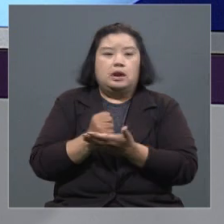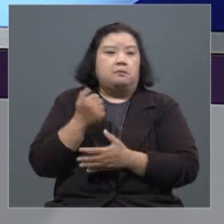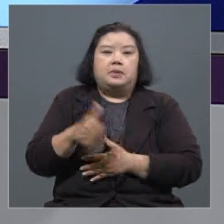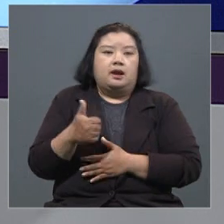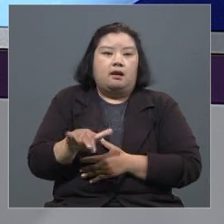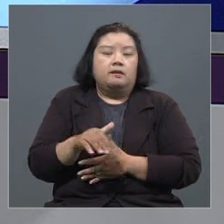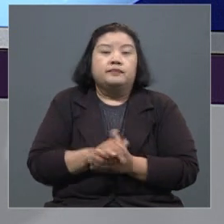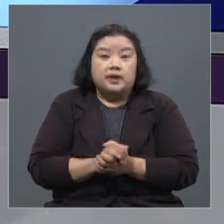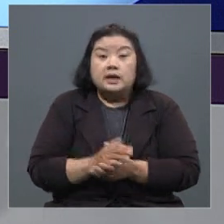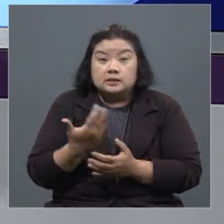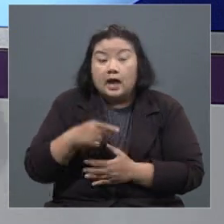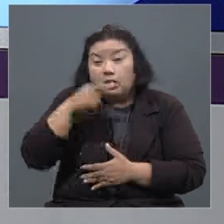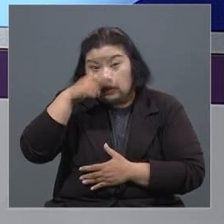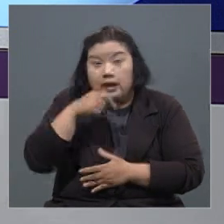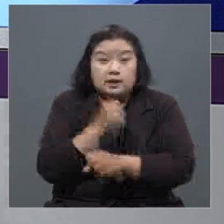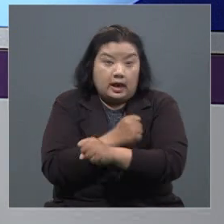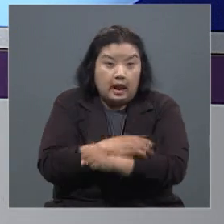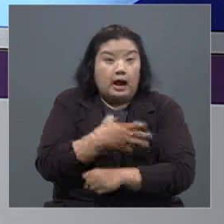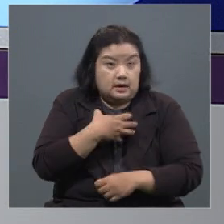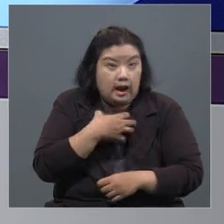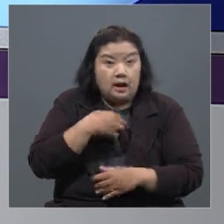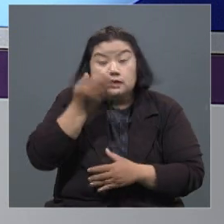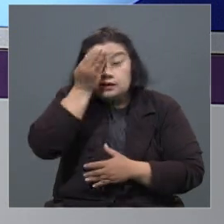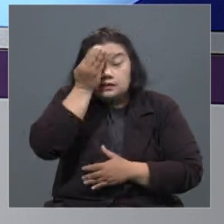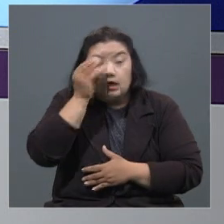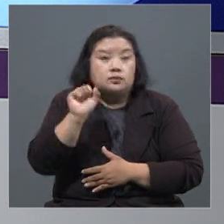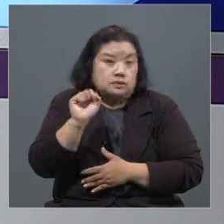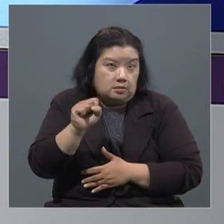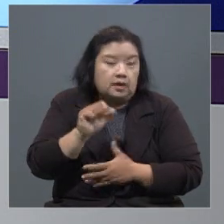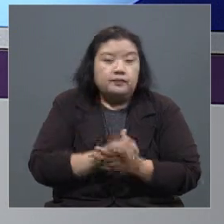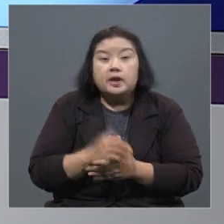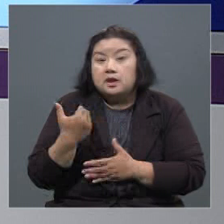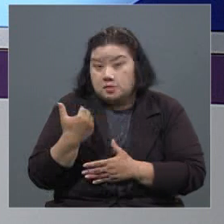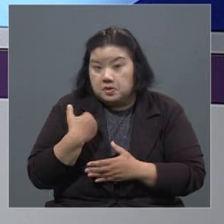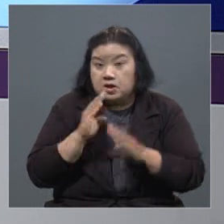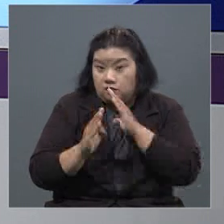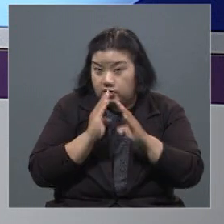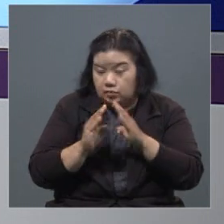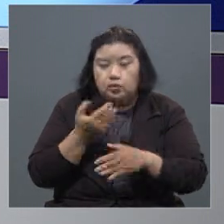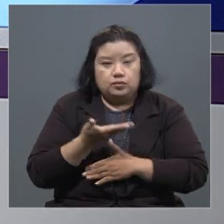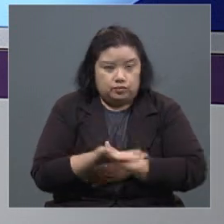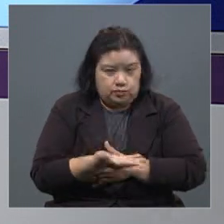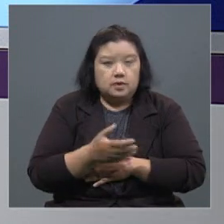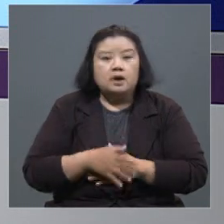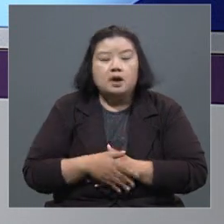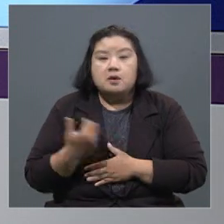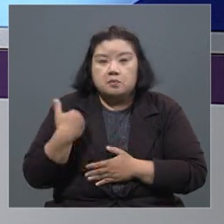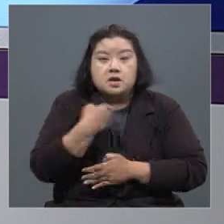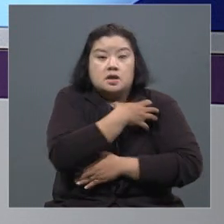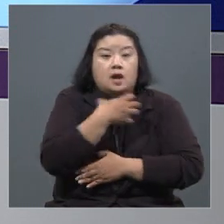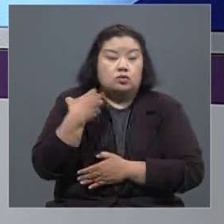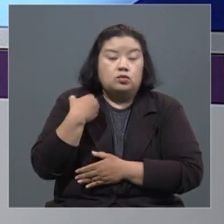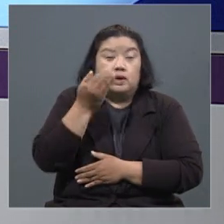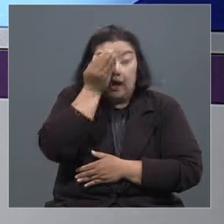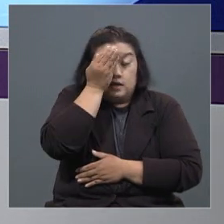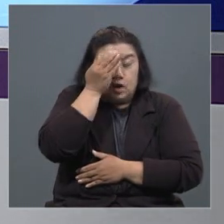ยที่อยากไปอิสราเอลกันบ้างครับอยากให้ดูภาพนี้ครับคุณผู้ชมครับเป็น Facebook ของท่านออน่าชากิฟนะครับเอกอัครราชทูตอิสราเอลประจ